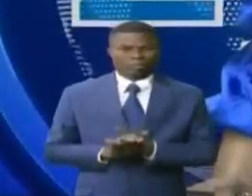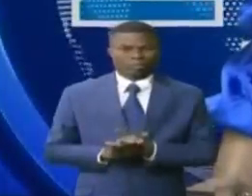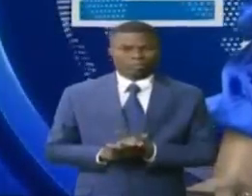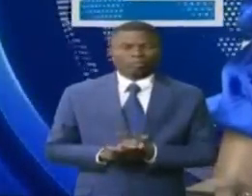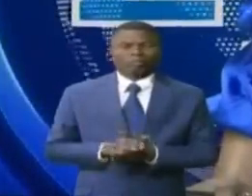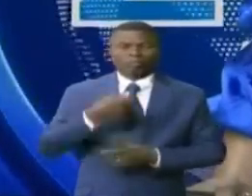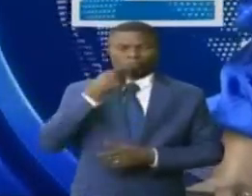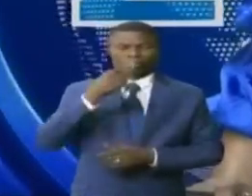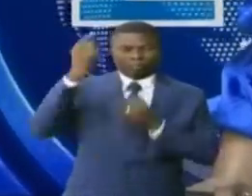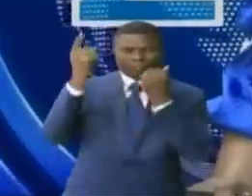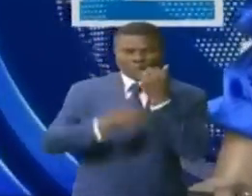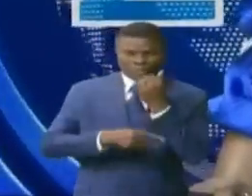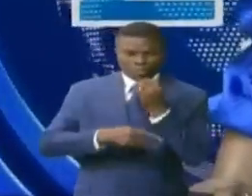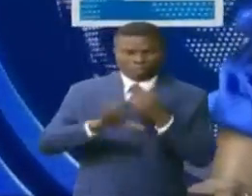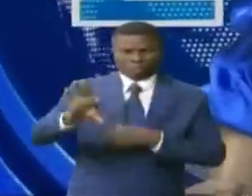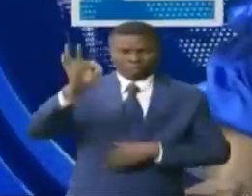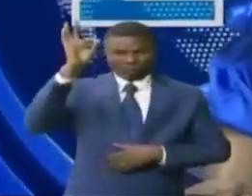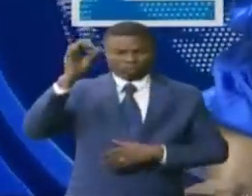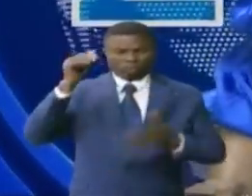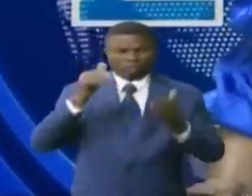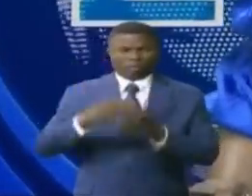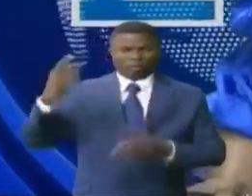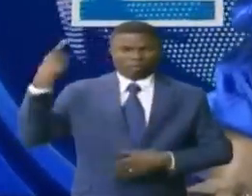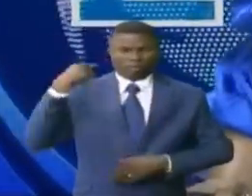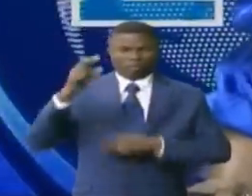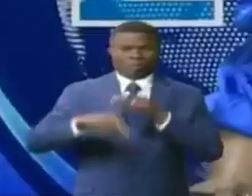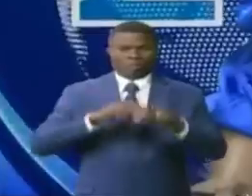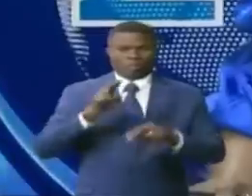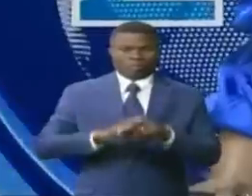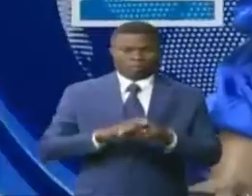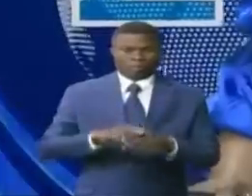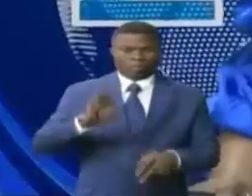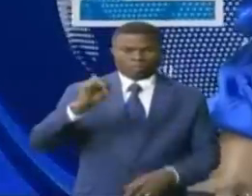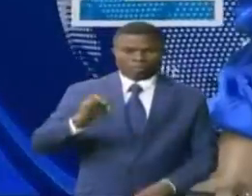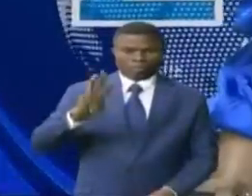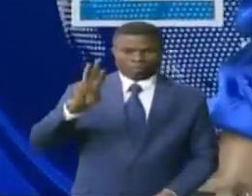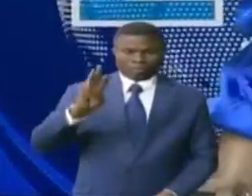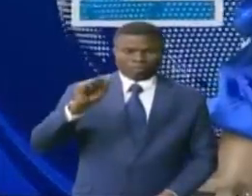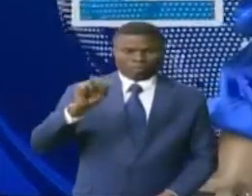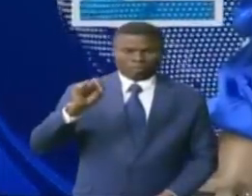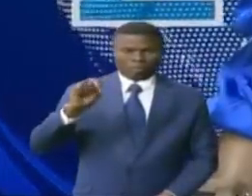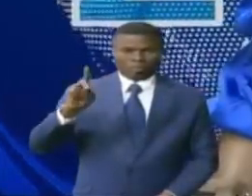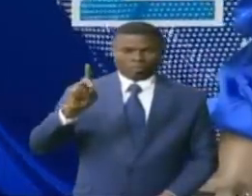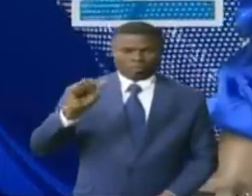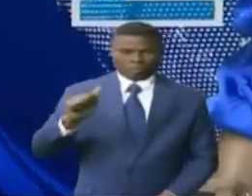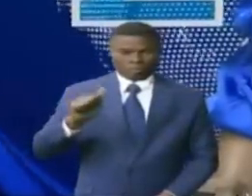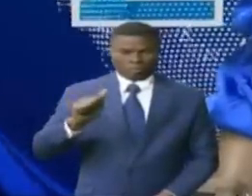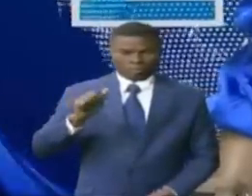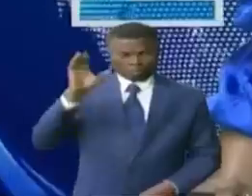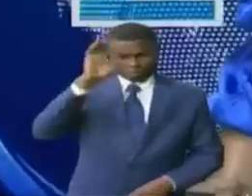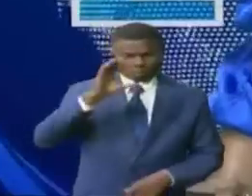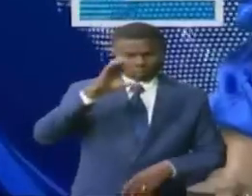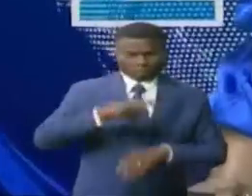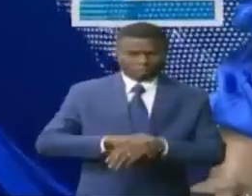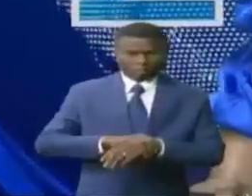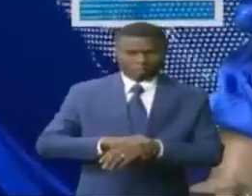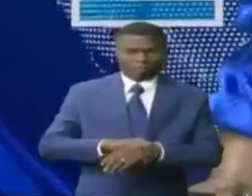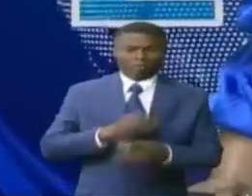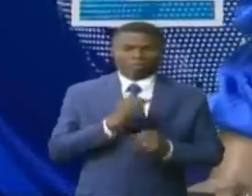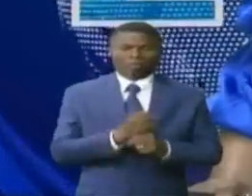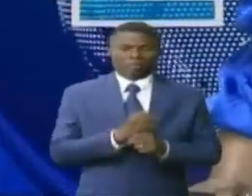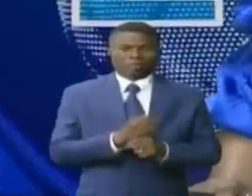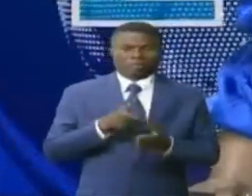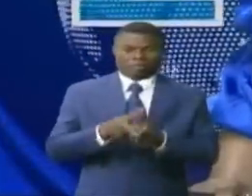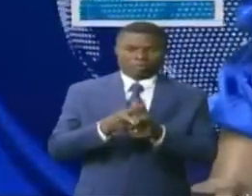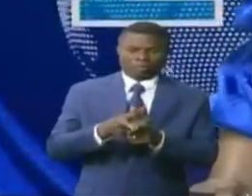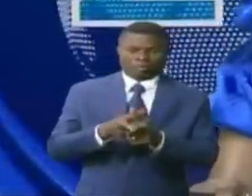expression pénale a été retenue contre le député national Mwanga Tshutshu poursuivi pour détention illégale